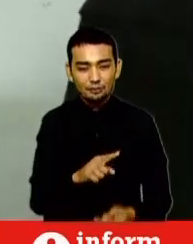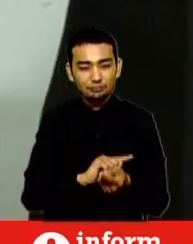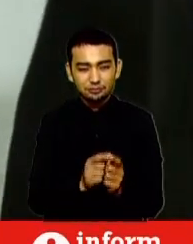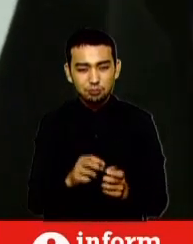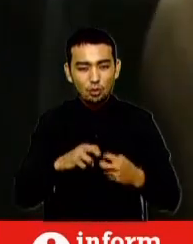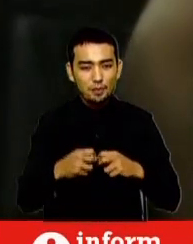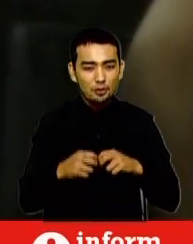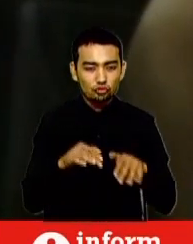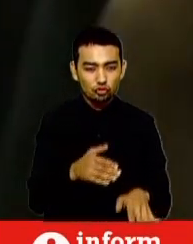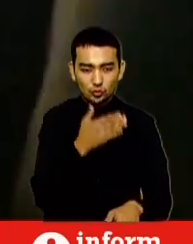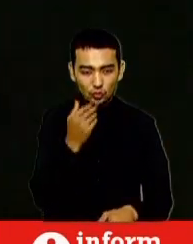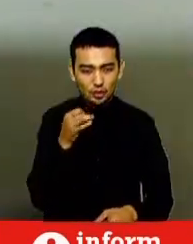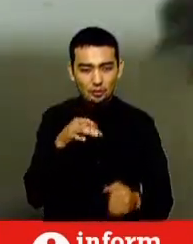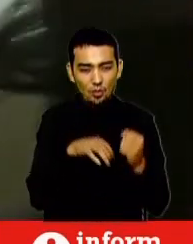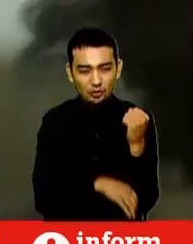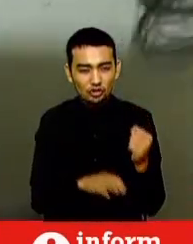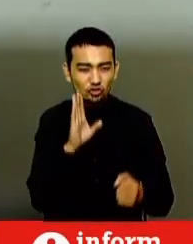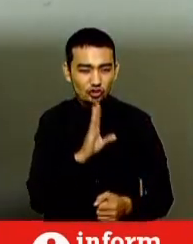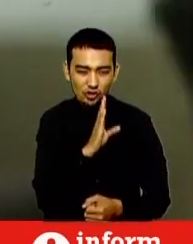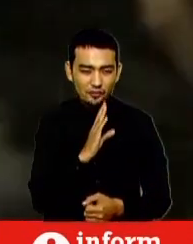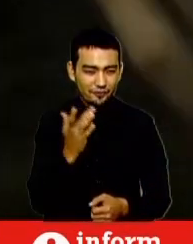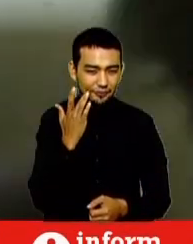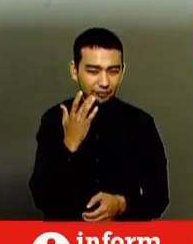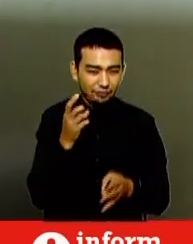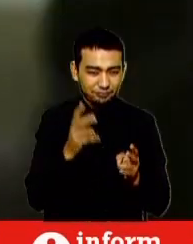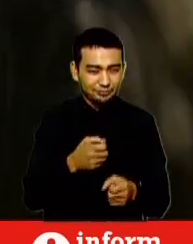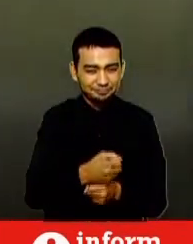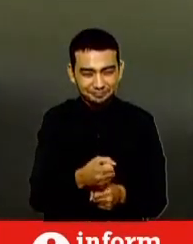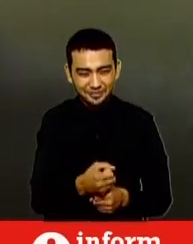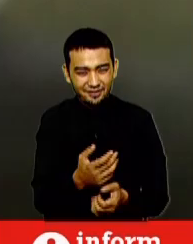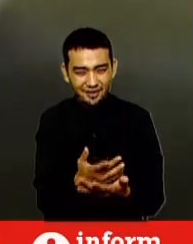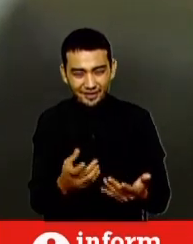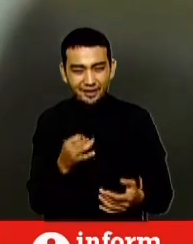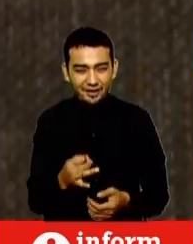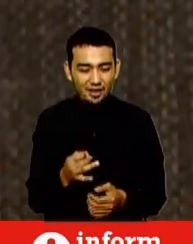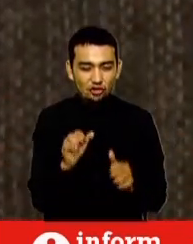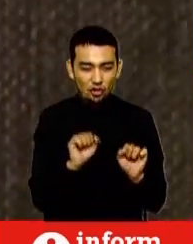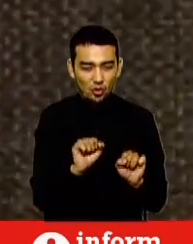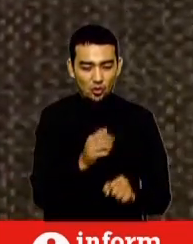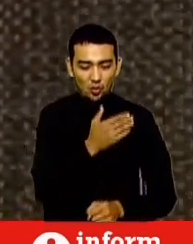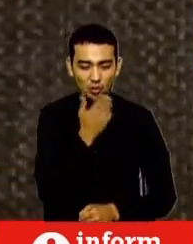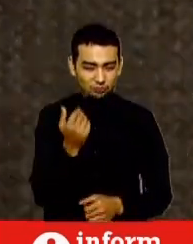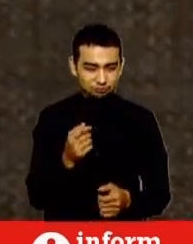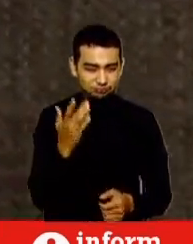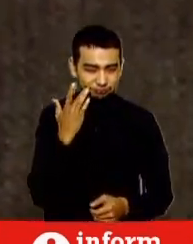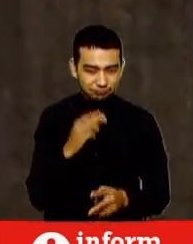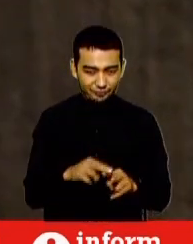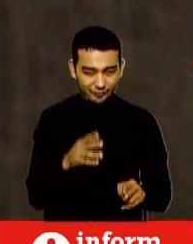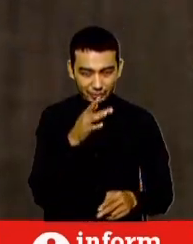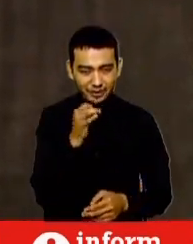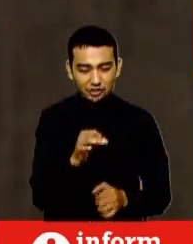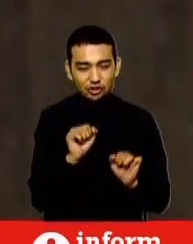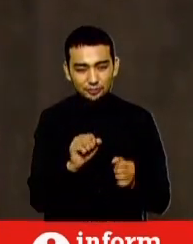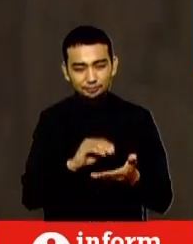не решили проблему в корне и по сути женщины подвергающиеся бытовому насилию по-прежнему Не защищены из-за нарушения защитного